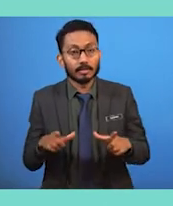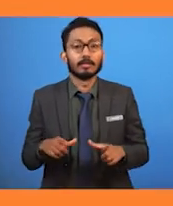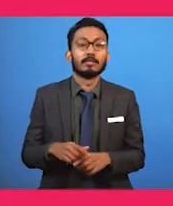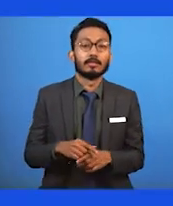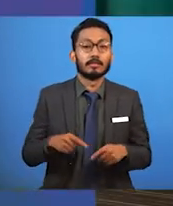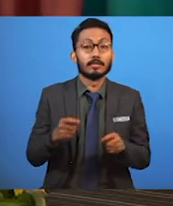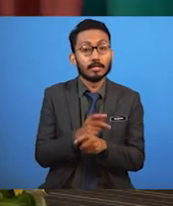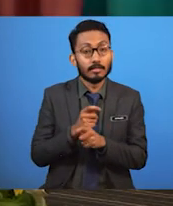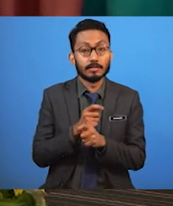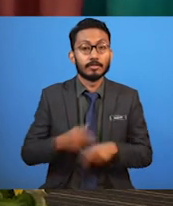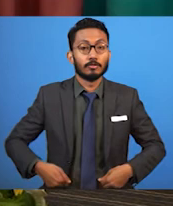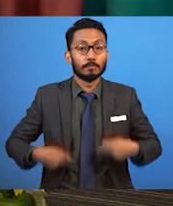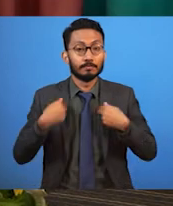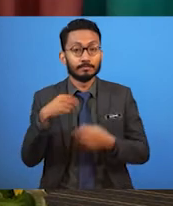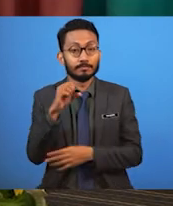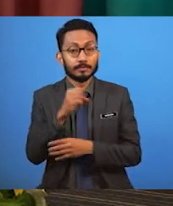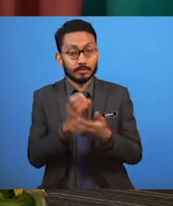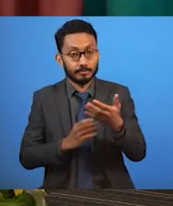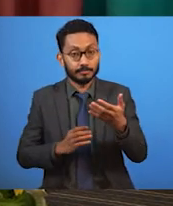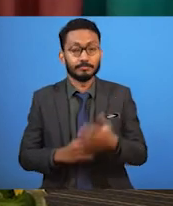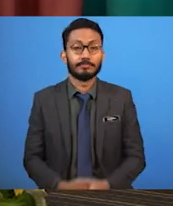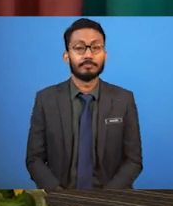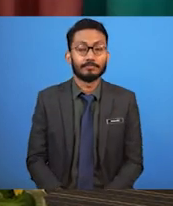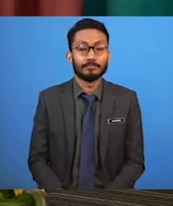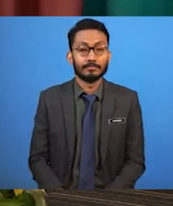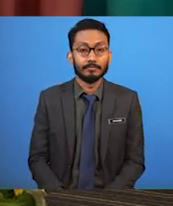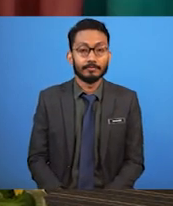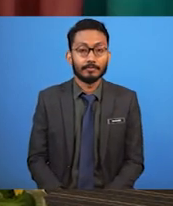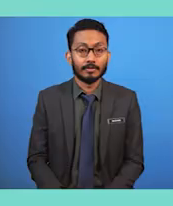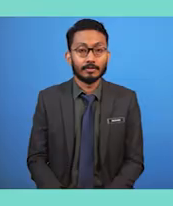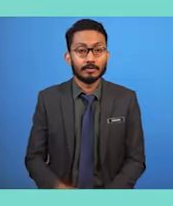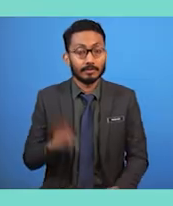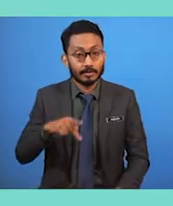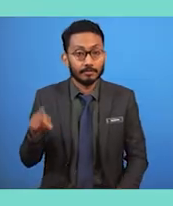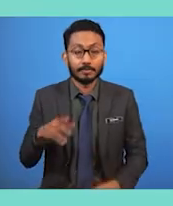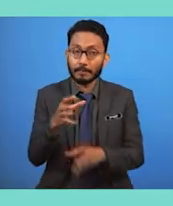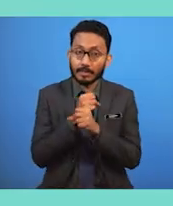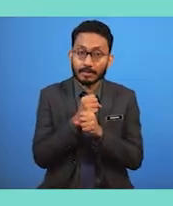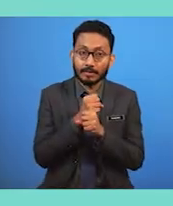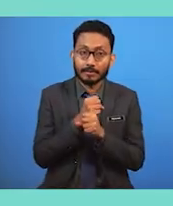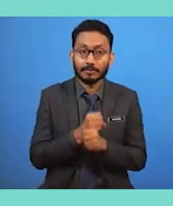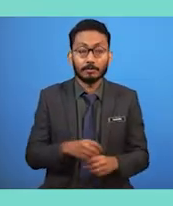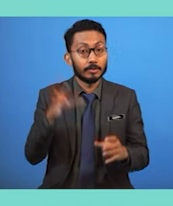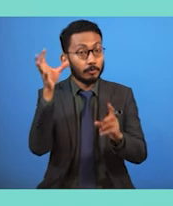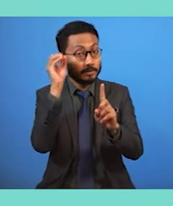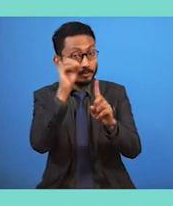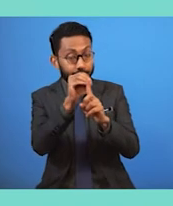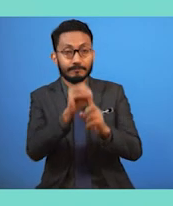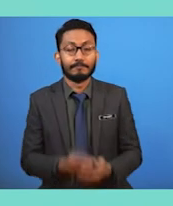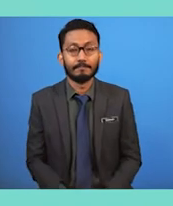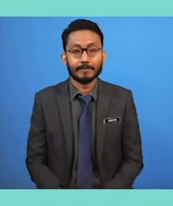Hidupan Seni. Dalam tajuk ini, pelajar-pelajar perlu mencapai objektif pembelajaran seperti